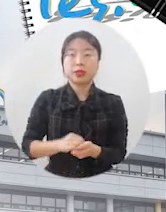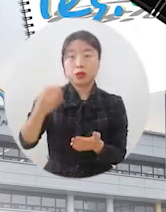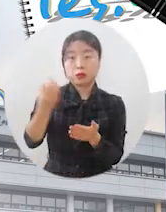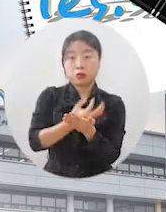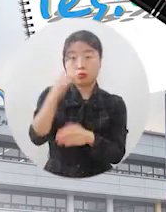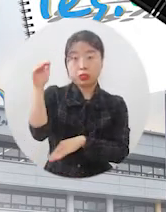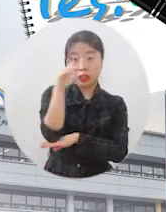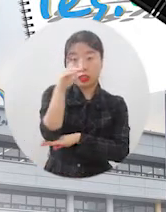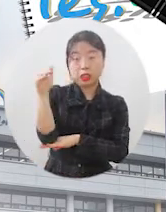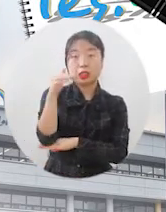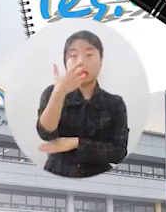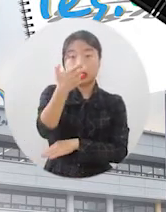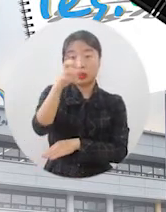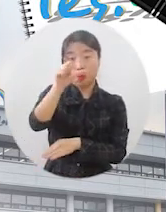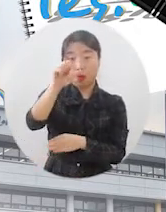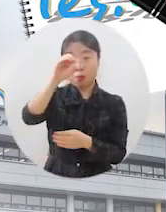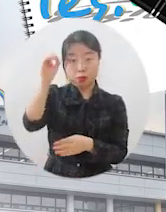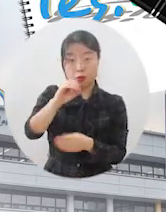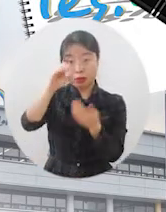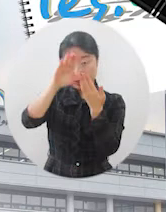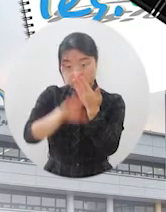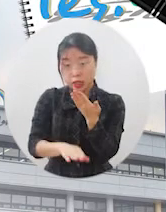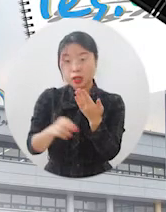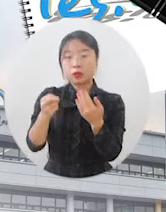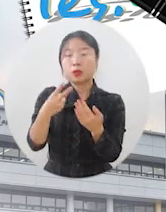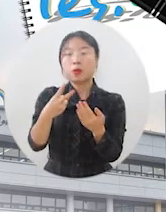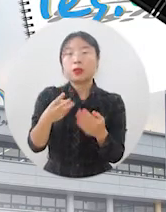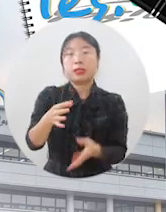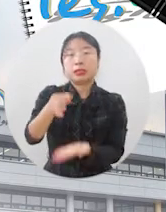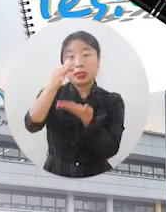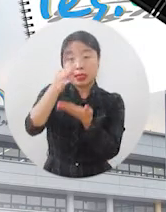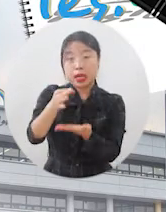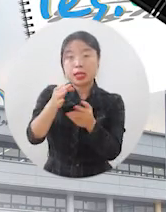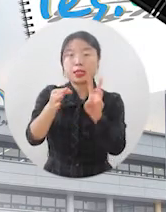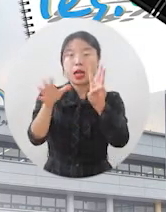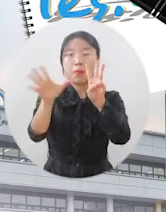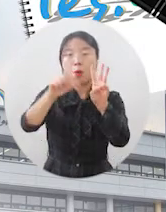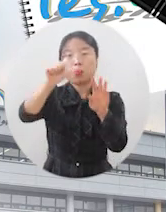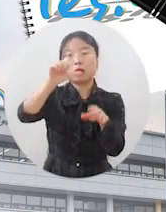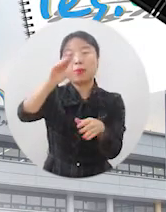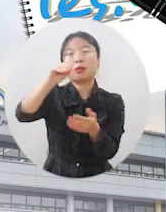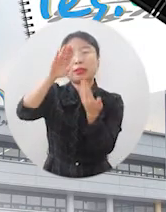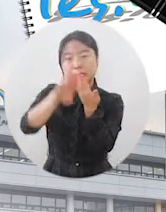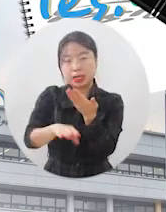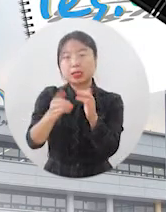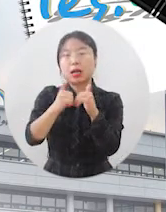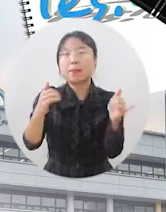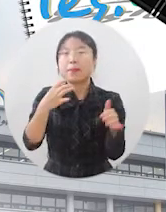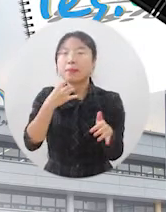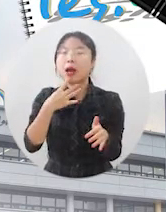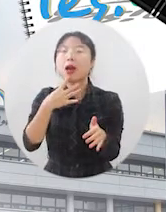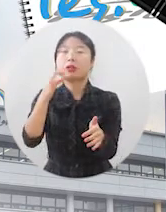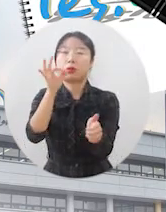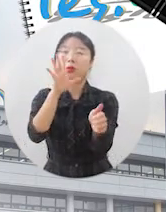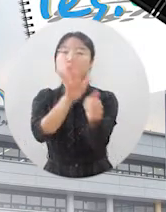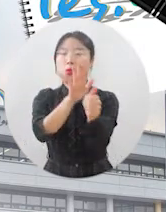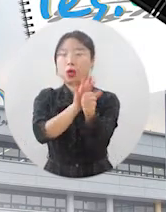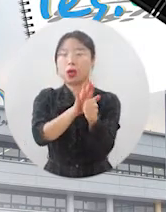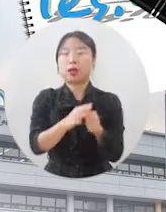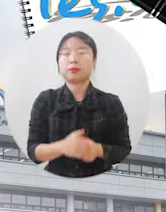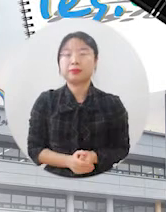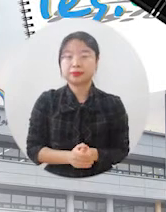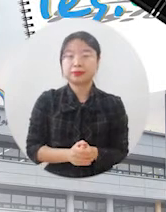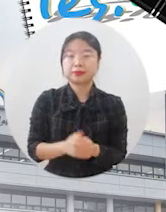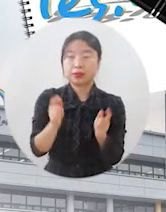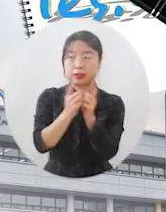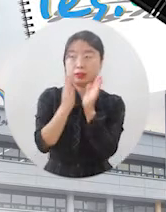중위 소득 75% 이하, 재산 3억 5천만 원 이하의 조건을 충족해야 합니다. 신청은 온라인과